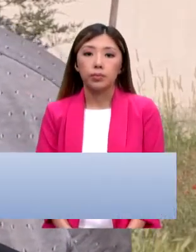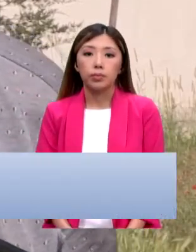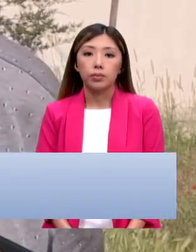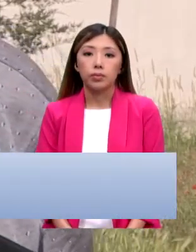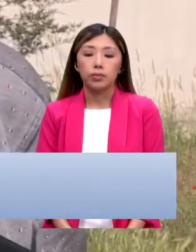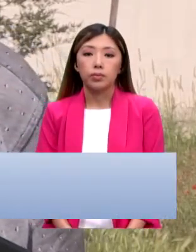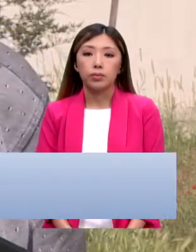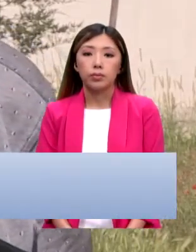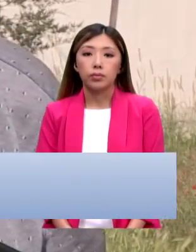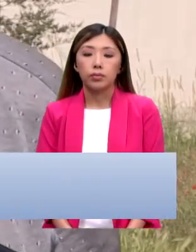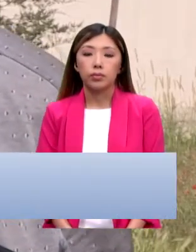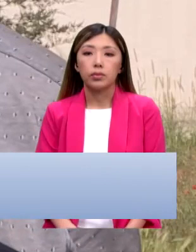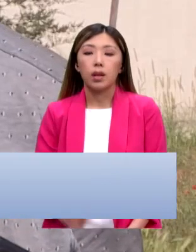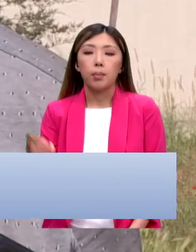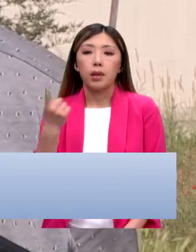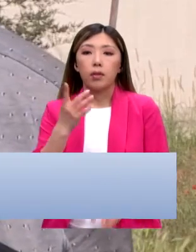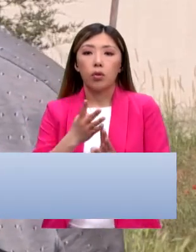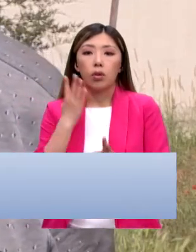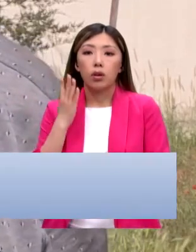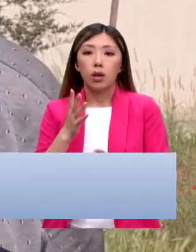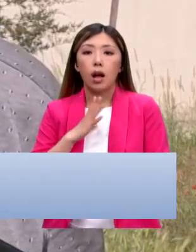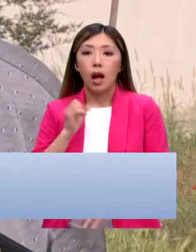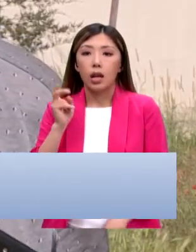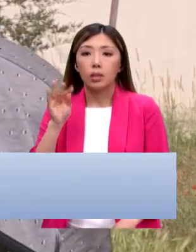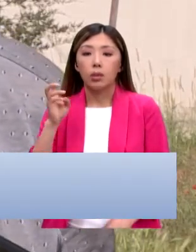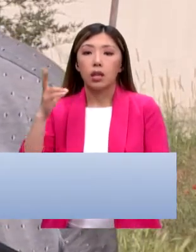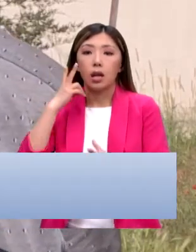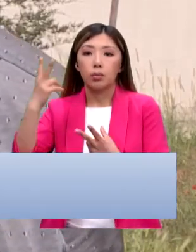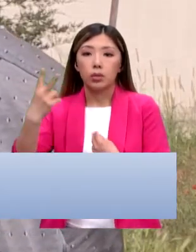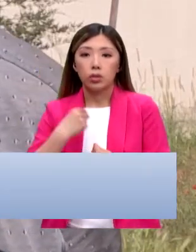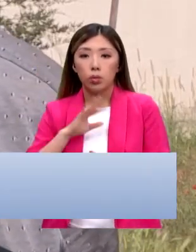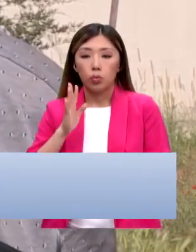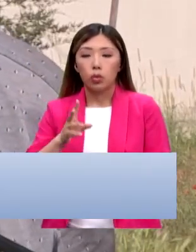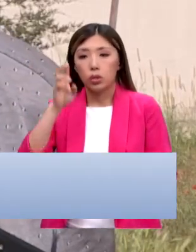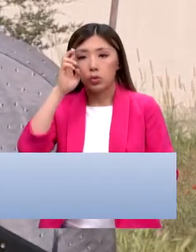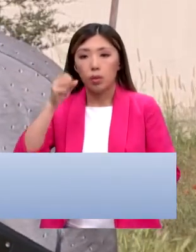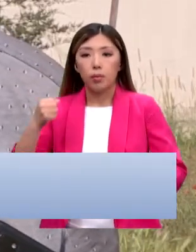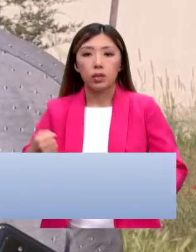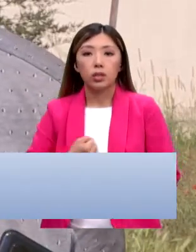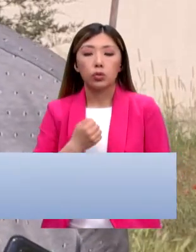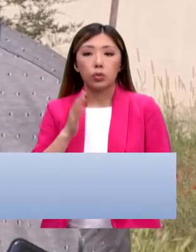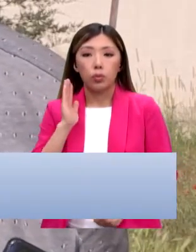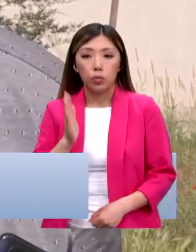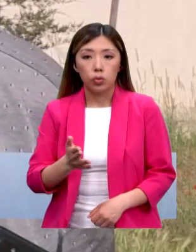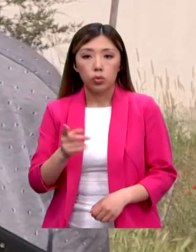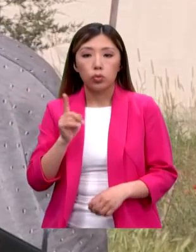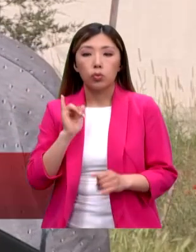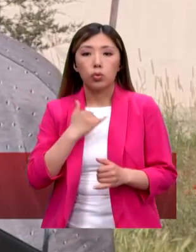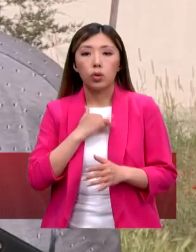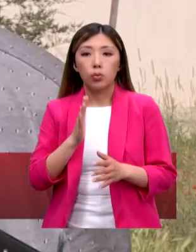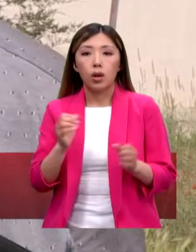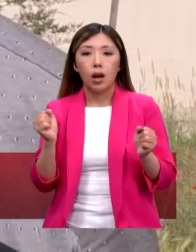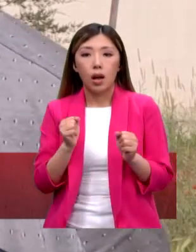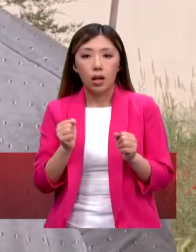акиматы нам обещали, что будет бойный цех, всячески будет поддержка, что мы холодильник у вас, только